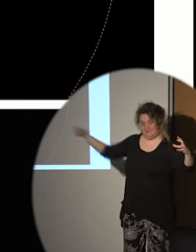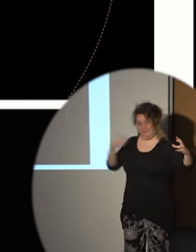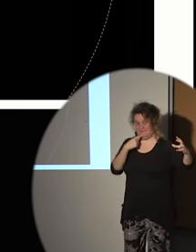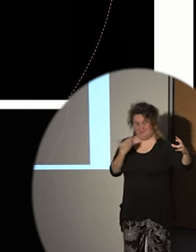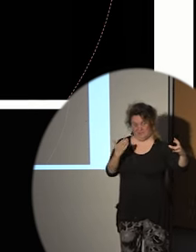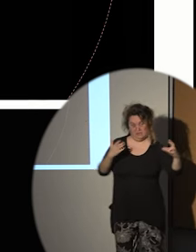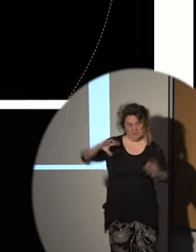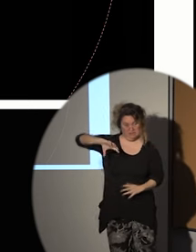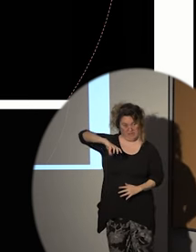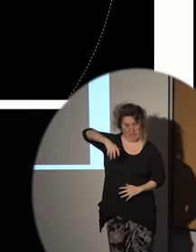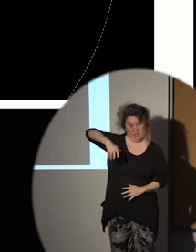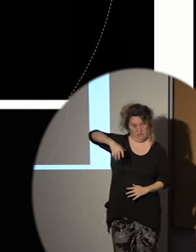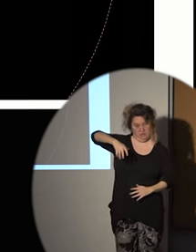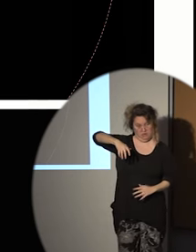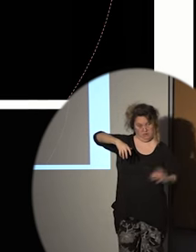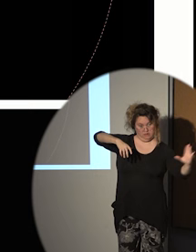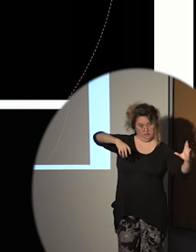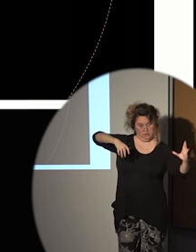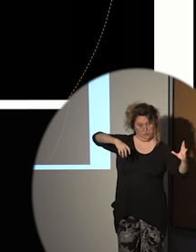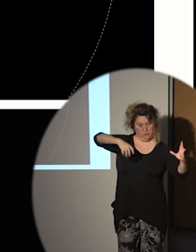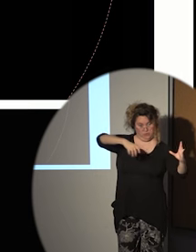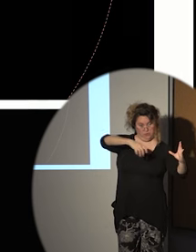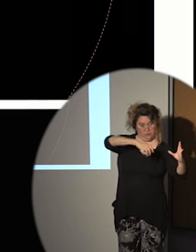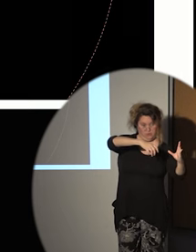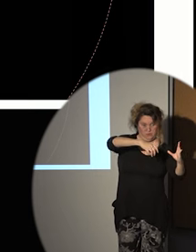qu'aujourd'hui, en fait, la zone chaude,